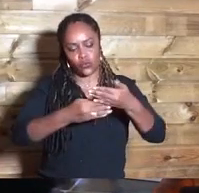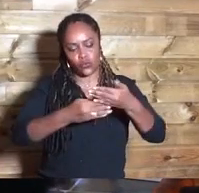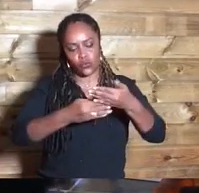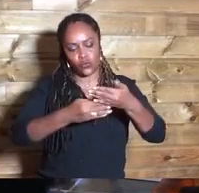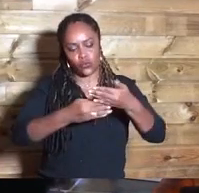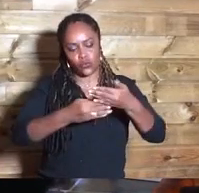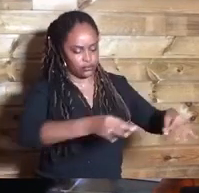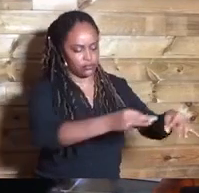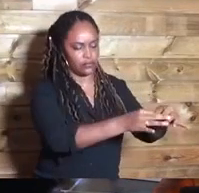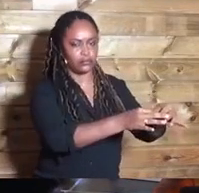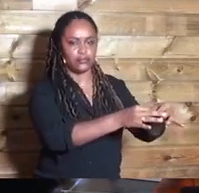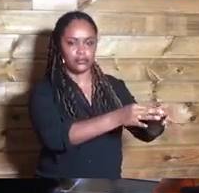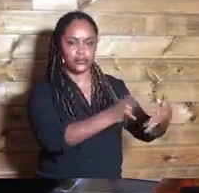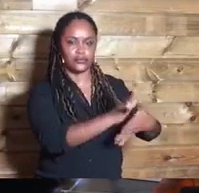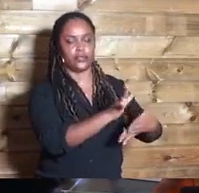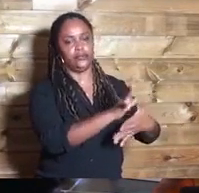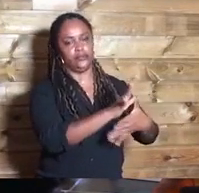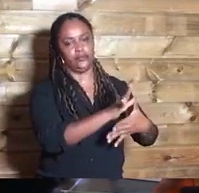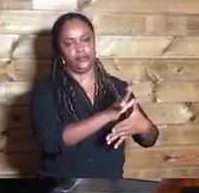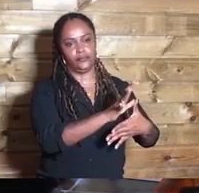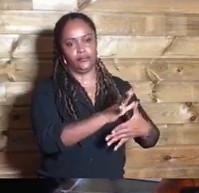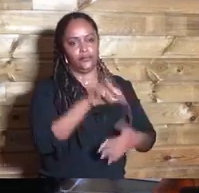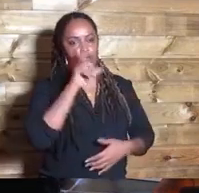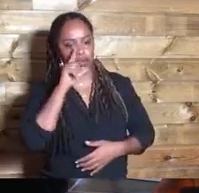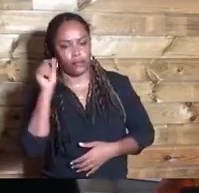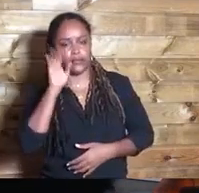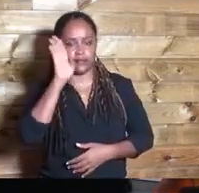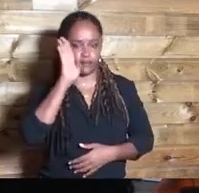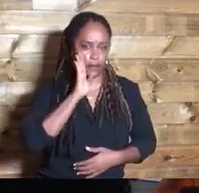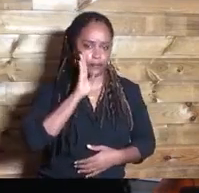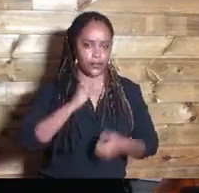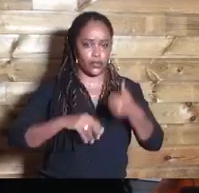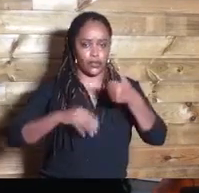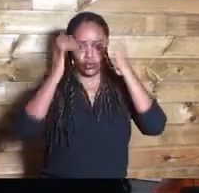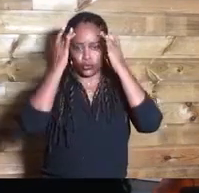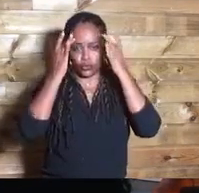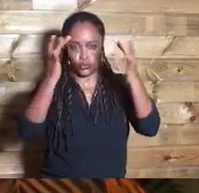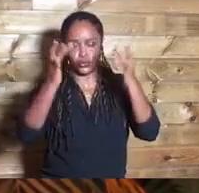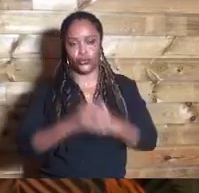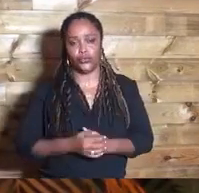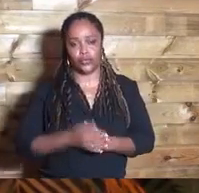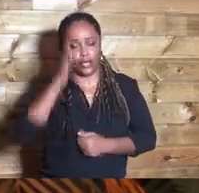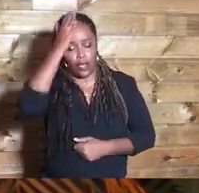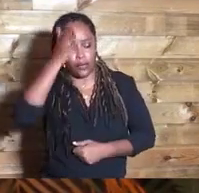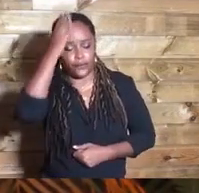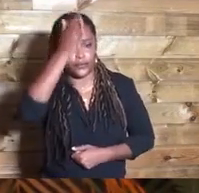terre, c'est nous, mes femmes, on qui le dit. Et ça, il y aura un destin qui est en nous